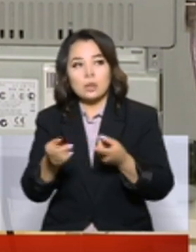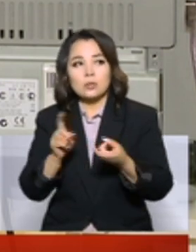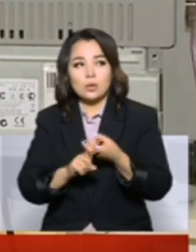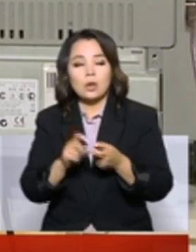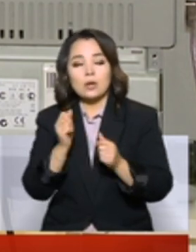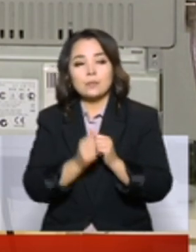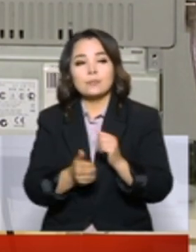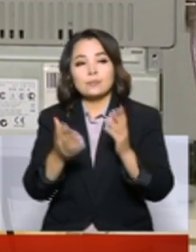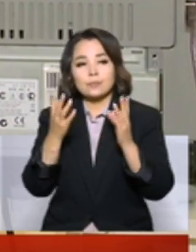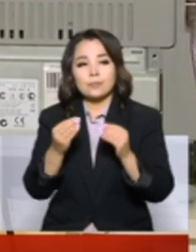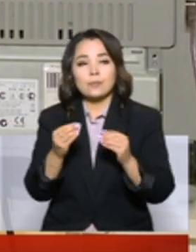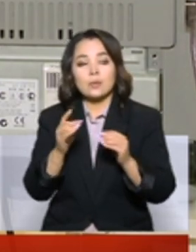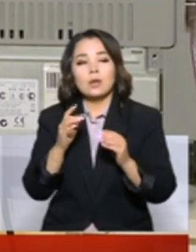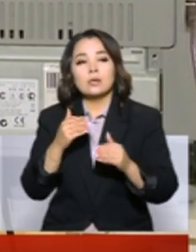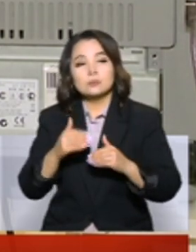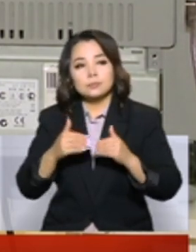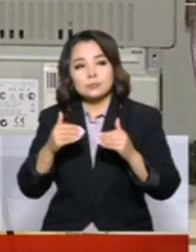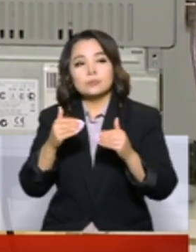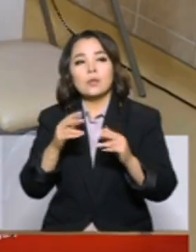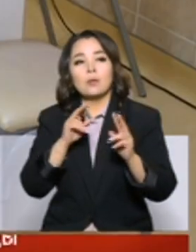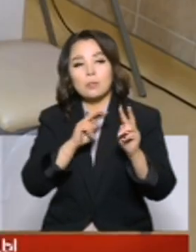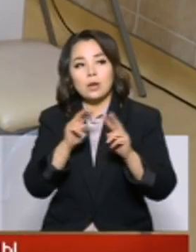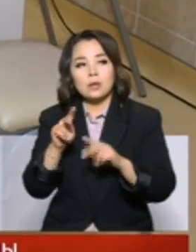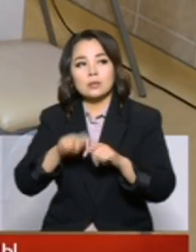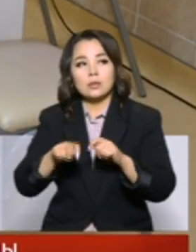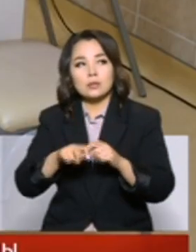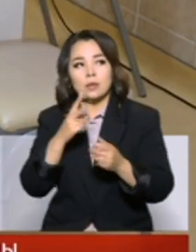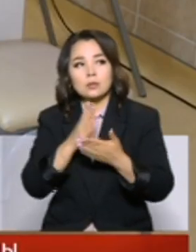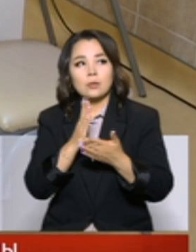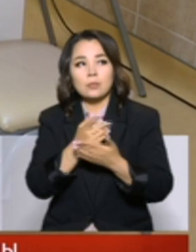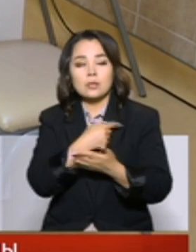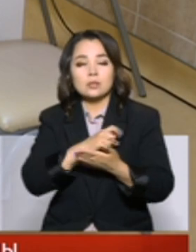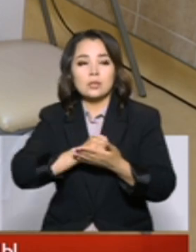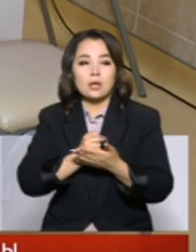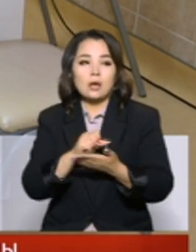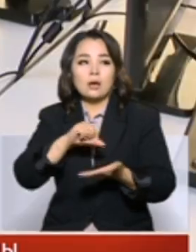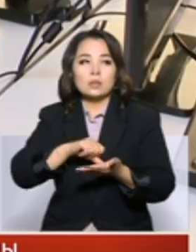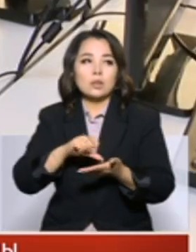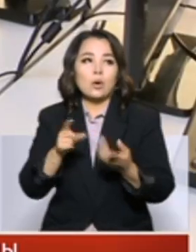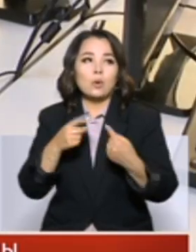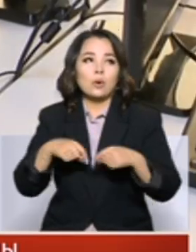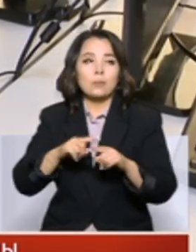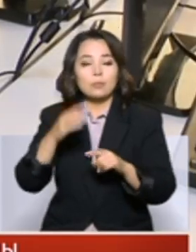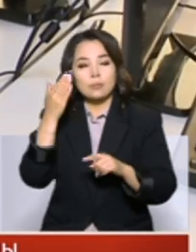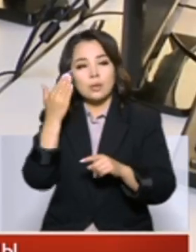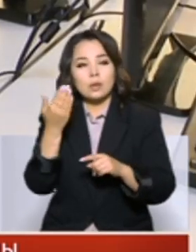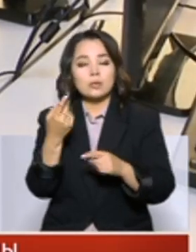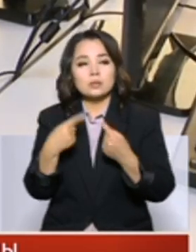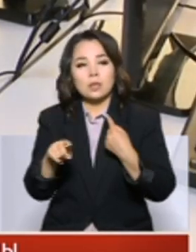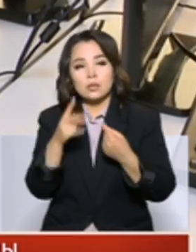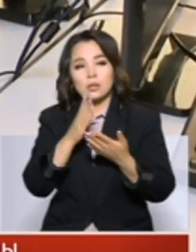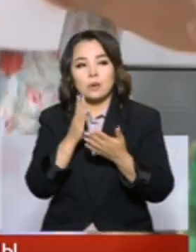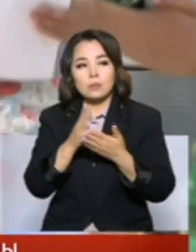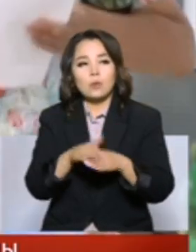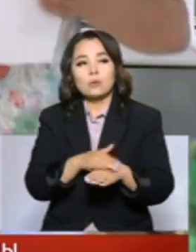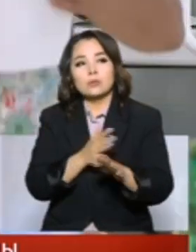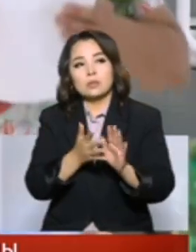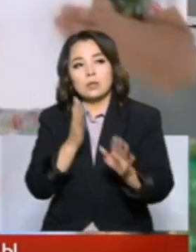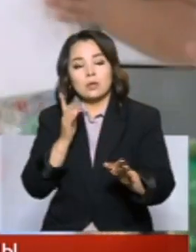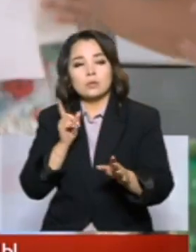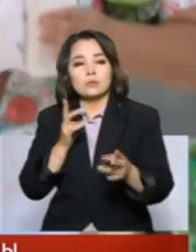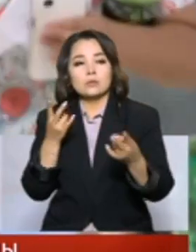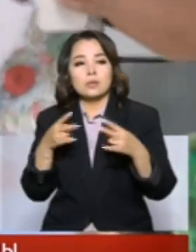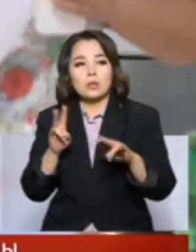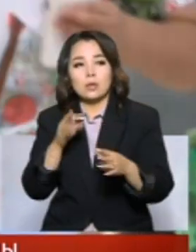оның күнделікті динамикалық бақылауын жасап отырады. Ал мергердің диагноз қоюына қатысты қоғамның пікірі екі ұдай. Бірі ұзын сонар кезек